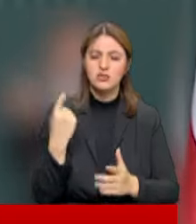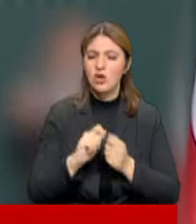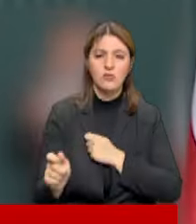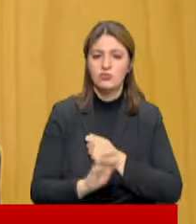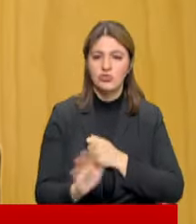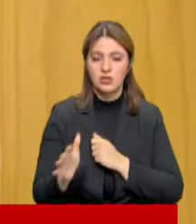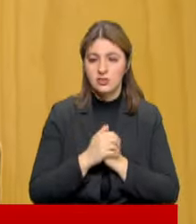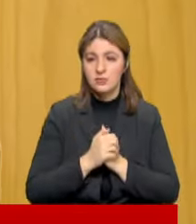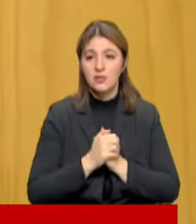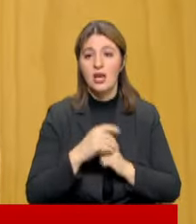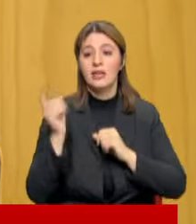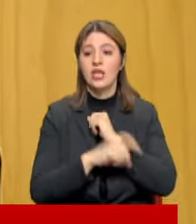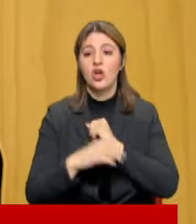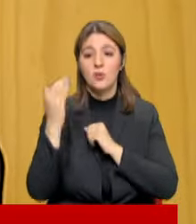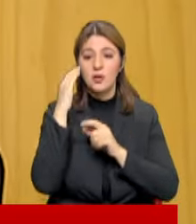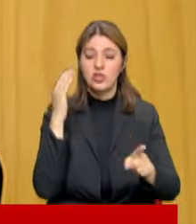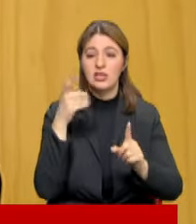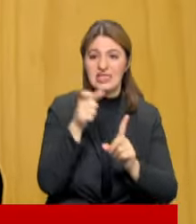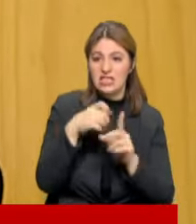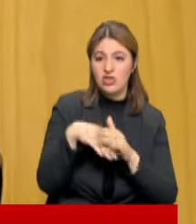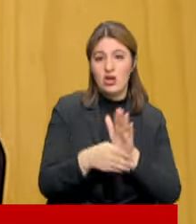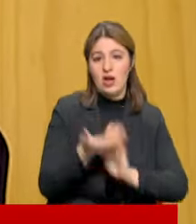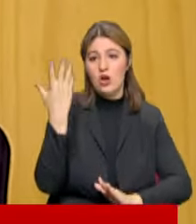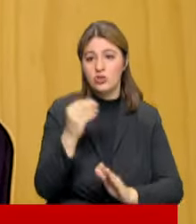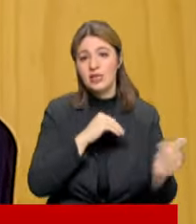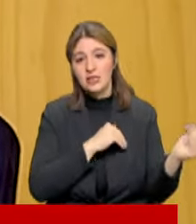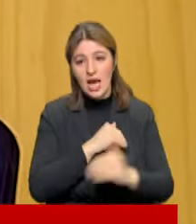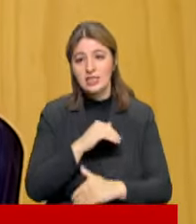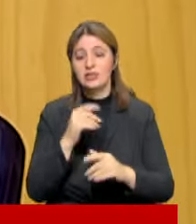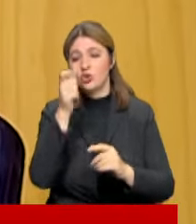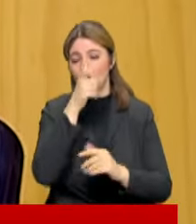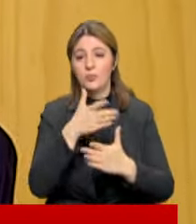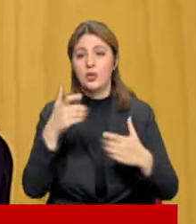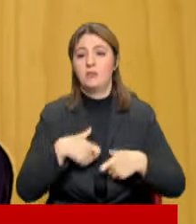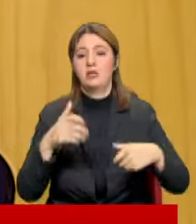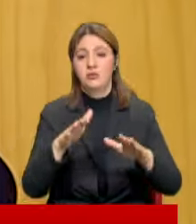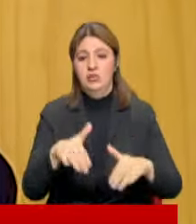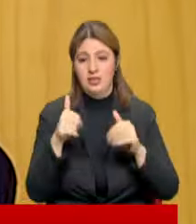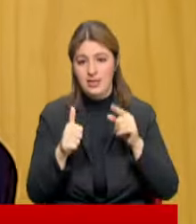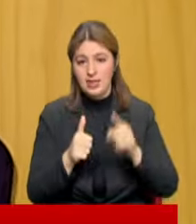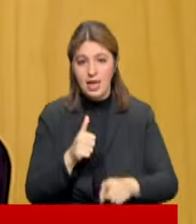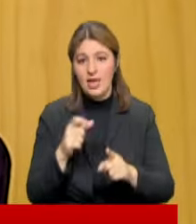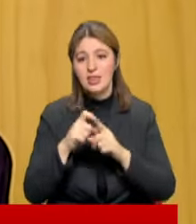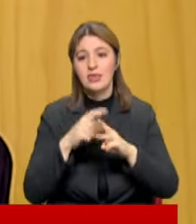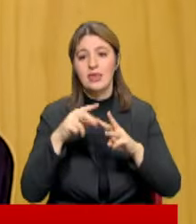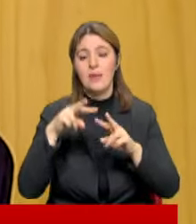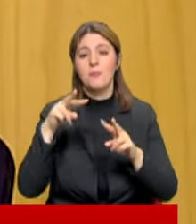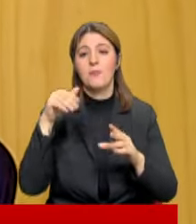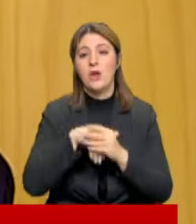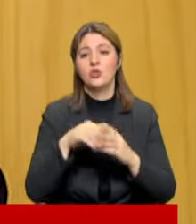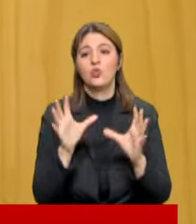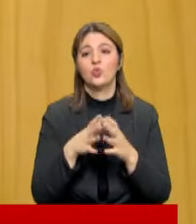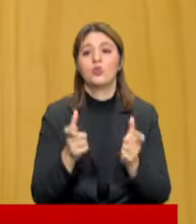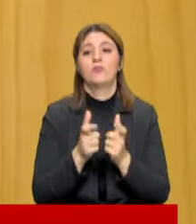kopmayacağı terörist Baş techi kaldırılırsa gelsin Türkiye Büyük Millet Meclisi'nde den Parti